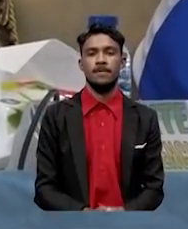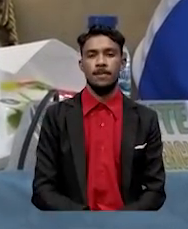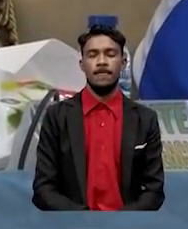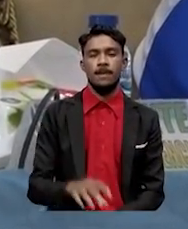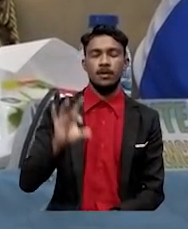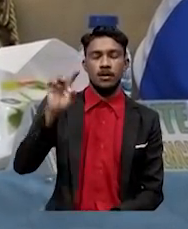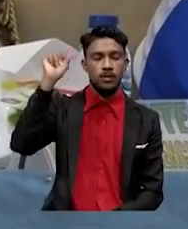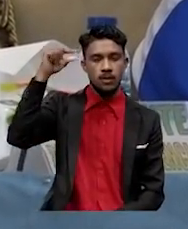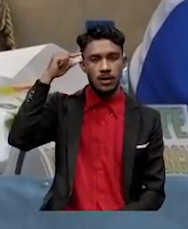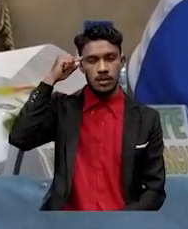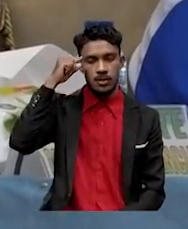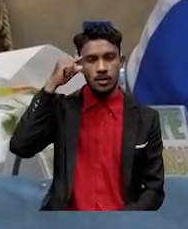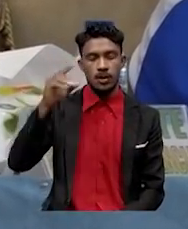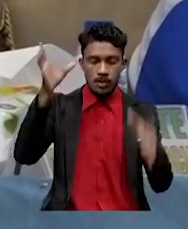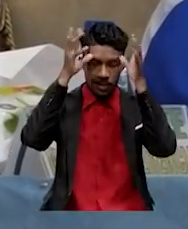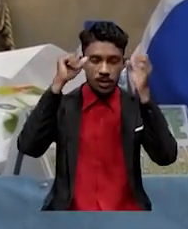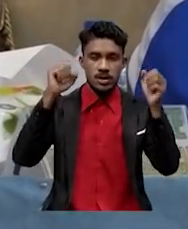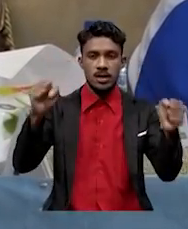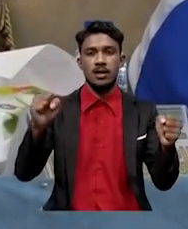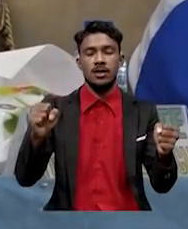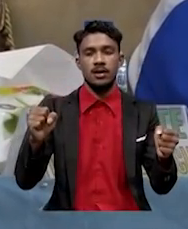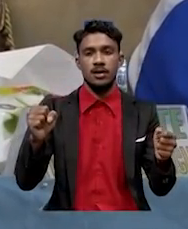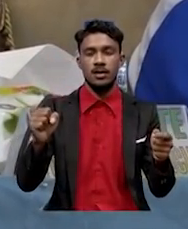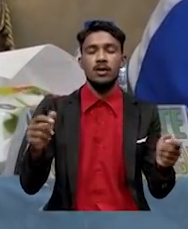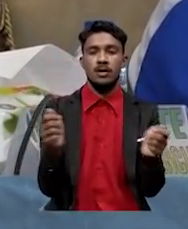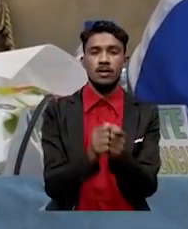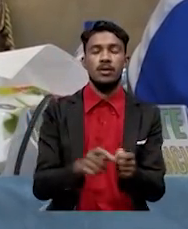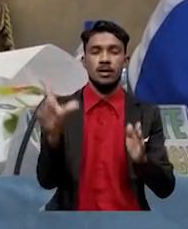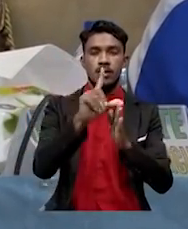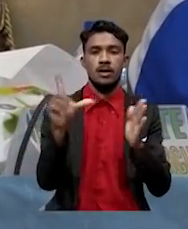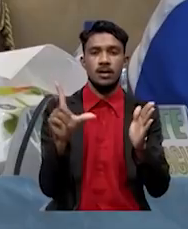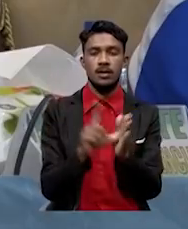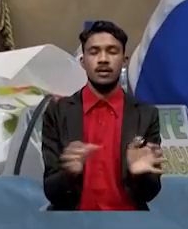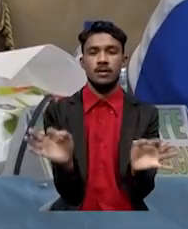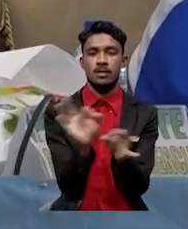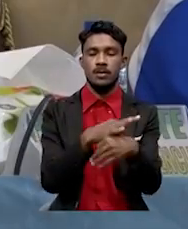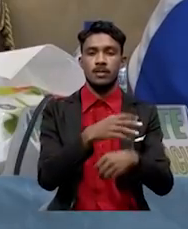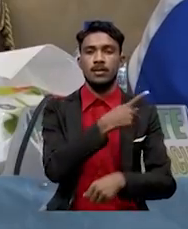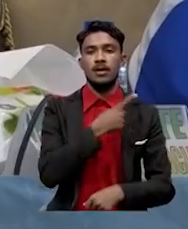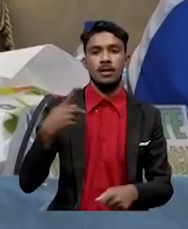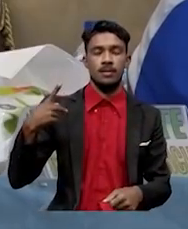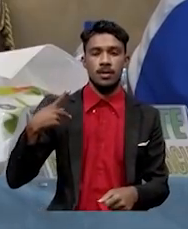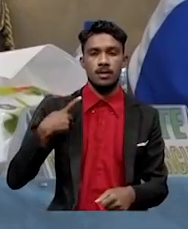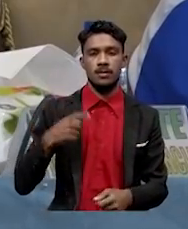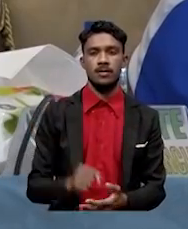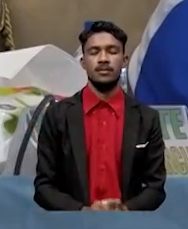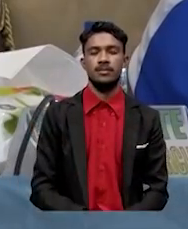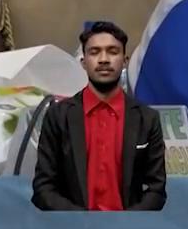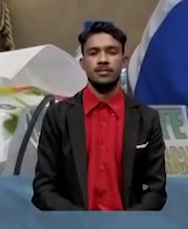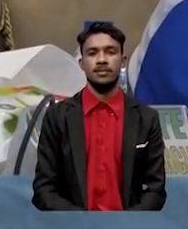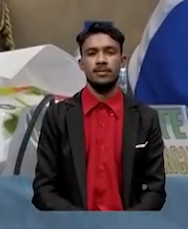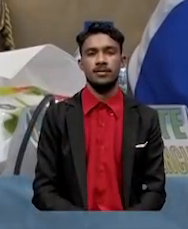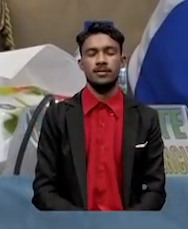La Presidente della Repubblica ha le mie competenze costituzionali di sopra il Parlamento e le accappare di solito.